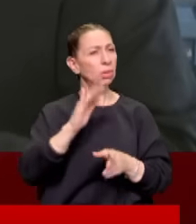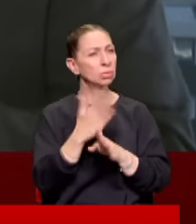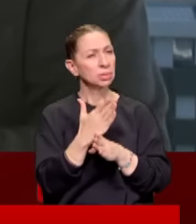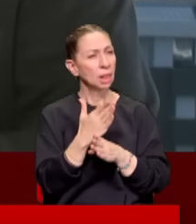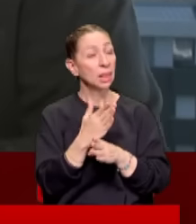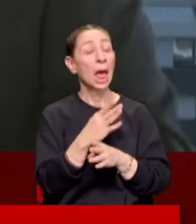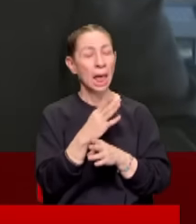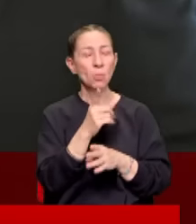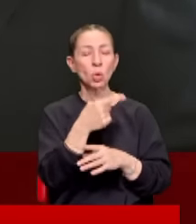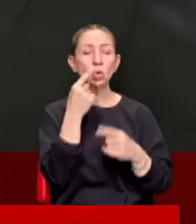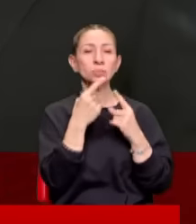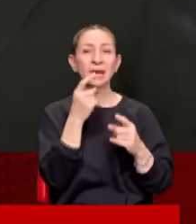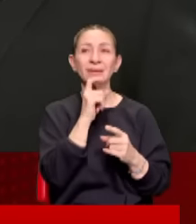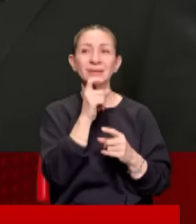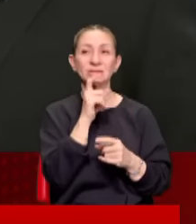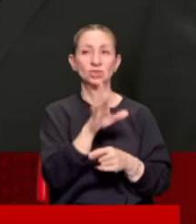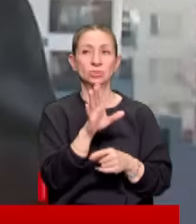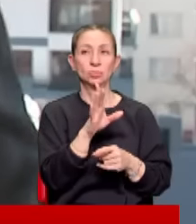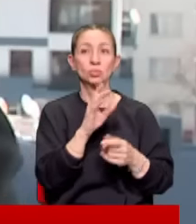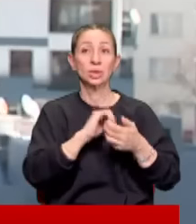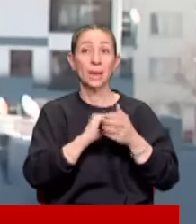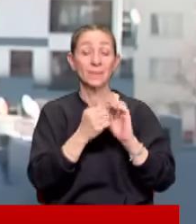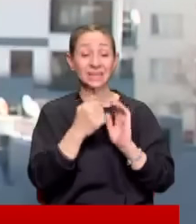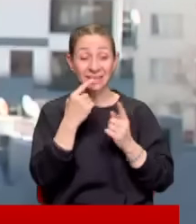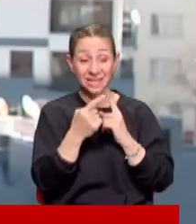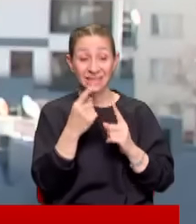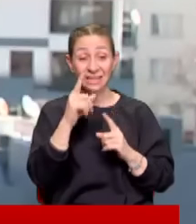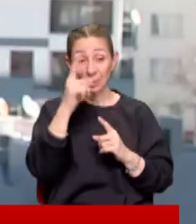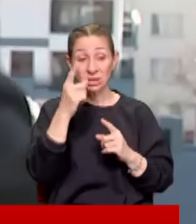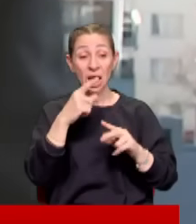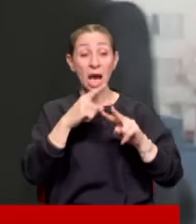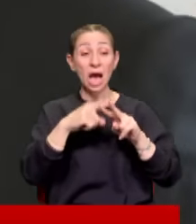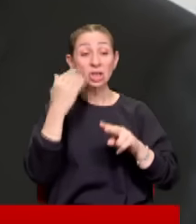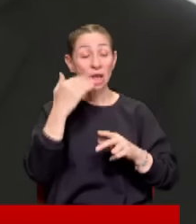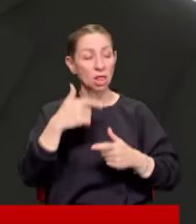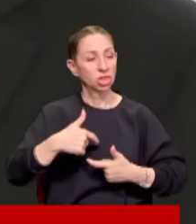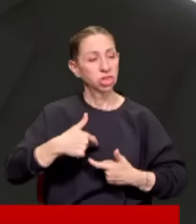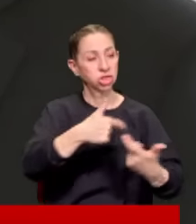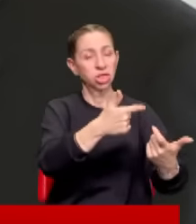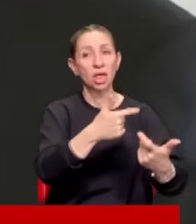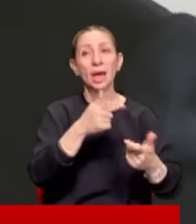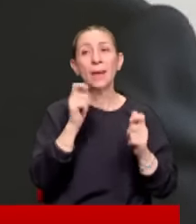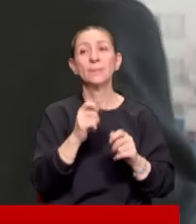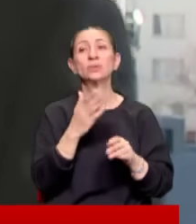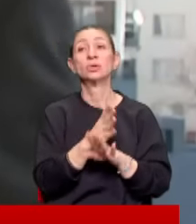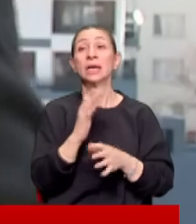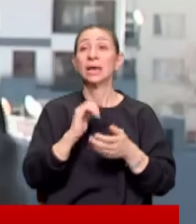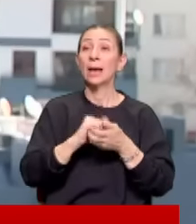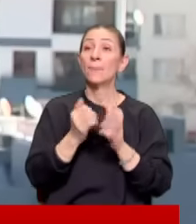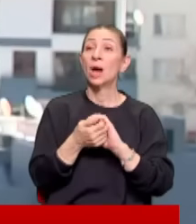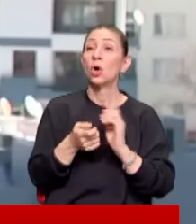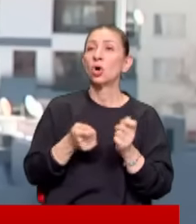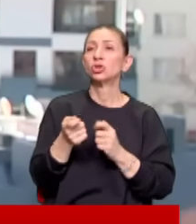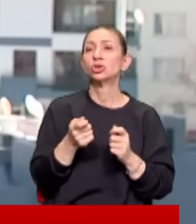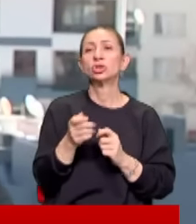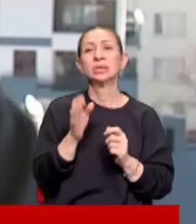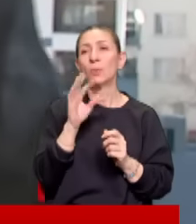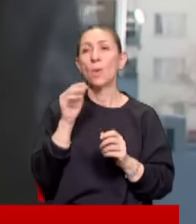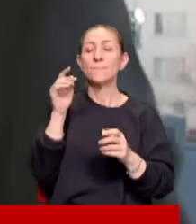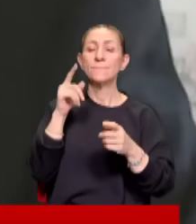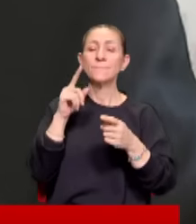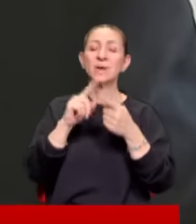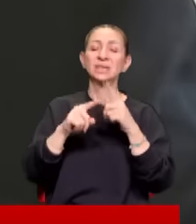bu üslup, bu bir kampanya dili. Bunu tek başına Meral Akşener'in üzerine bırakmak... Kampanyayı kim yürüttü peki? O da